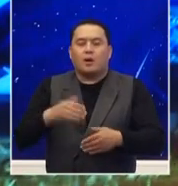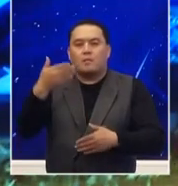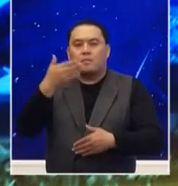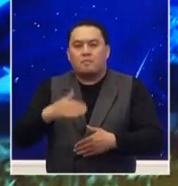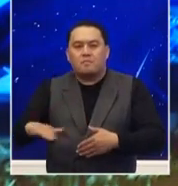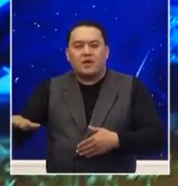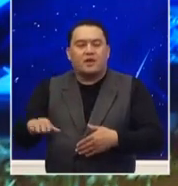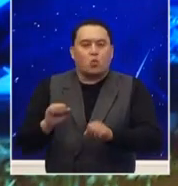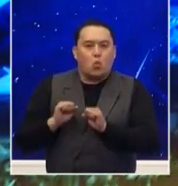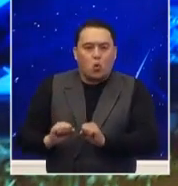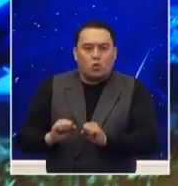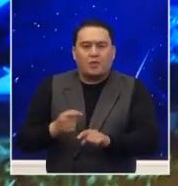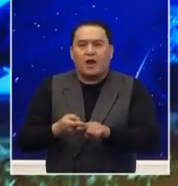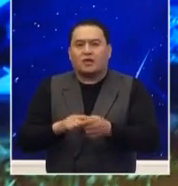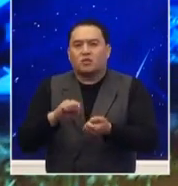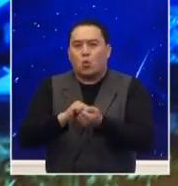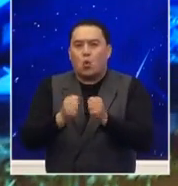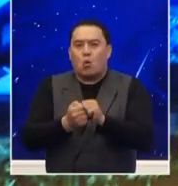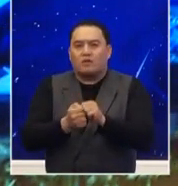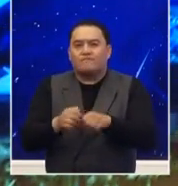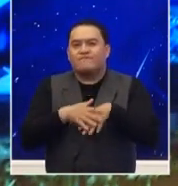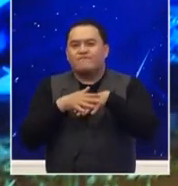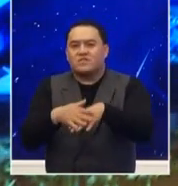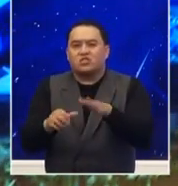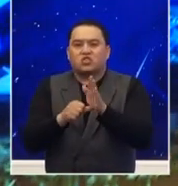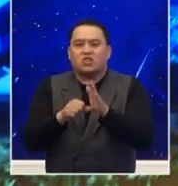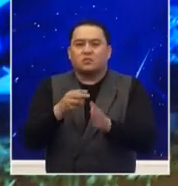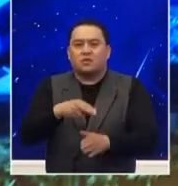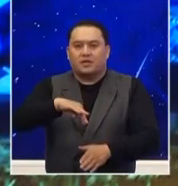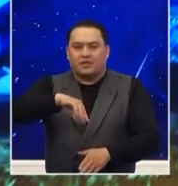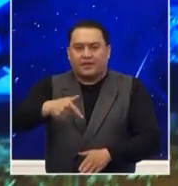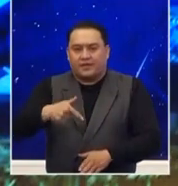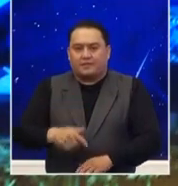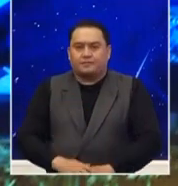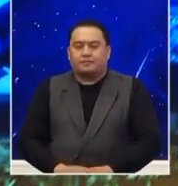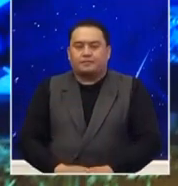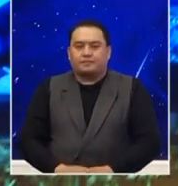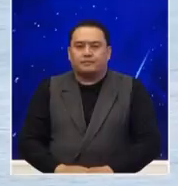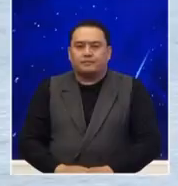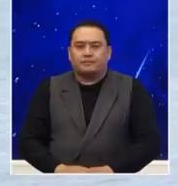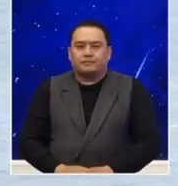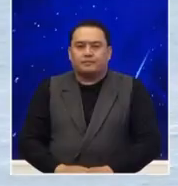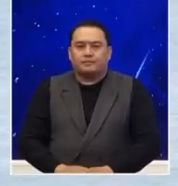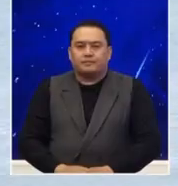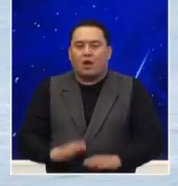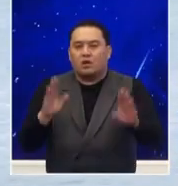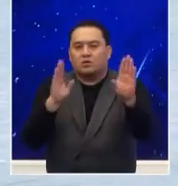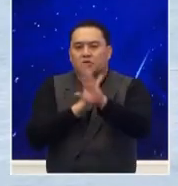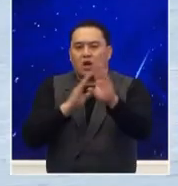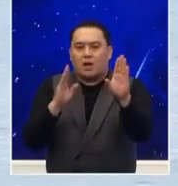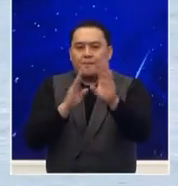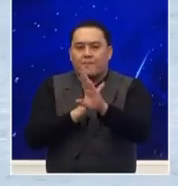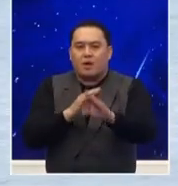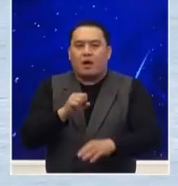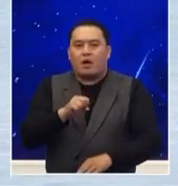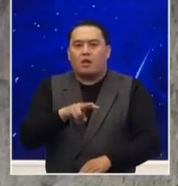берегоукрепление. На строительство ограждающей конструкции выделено свыше 6 миллиардов тенге. Из-за непогоды побережье